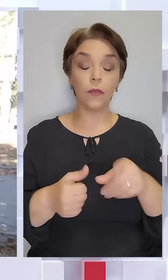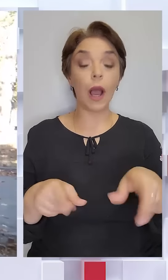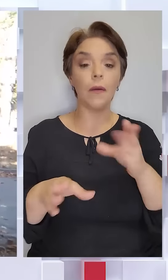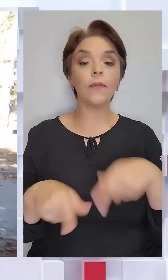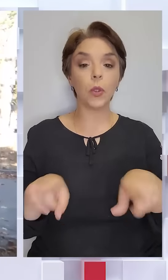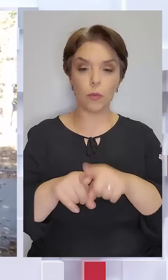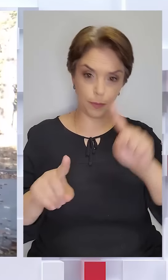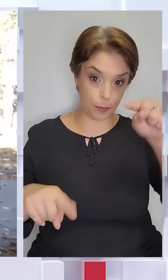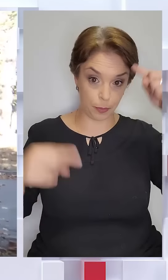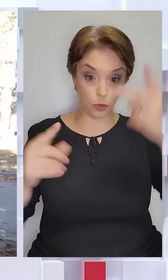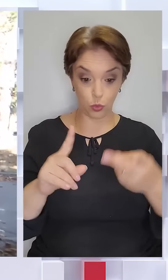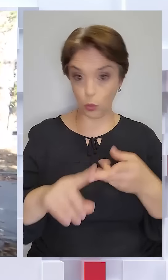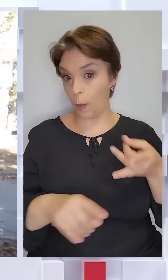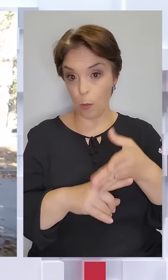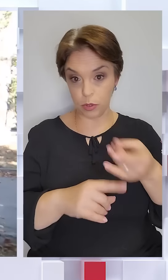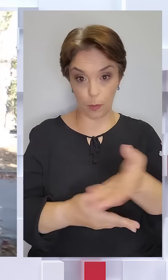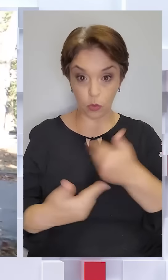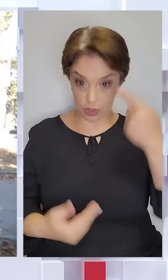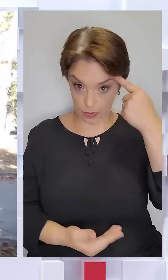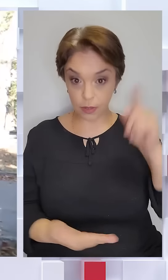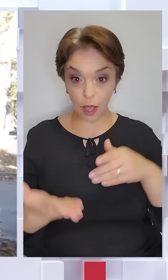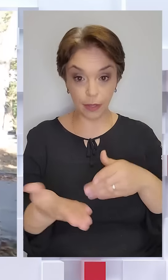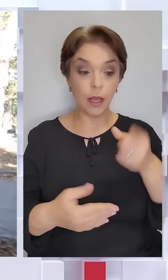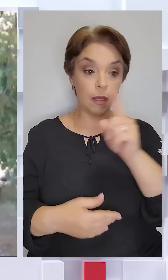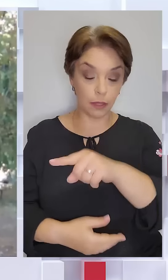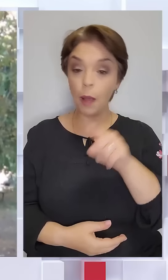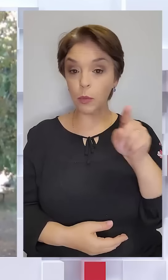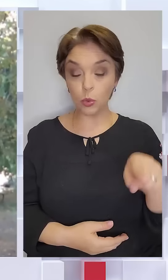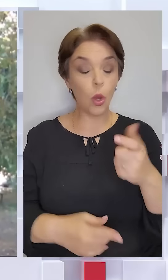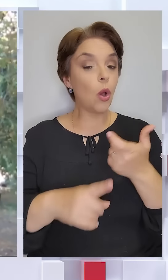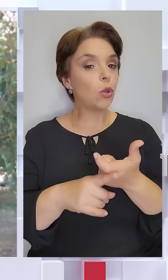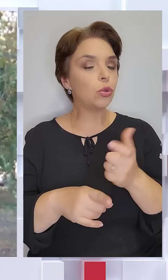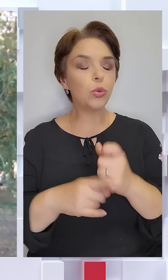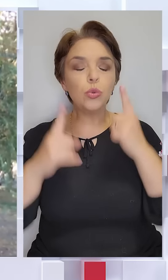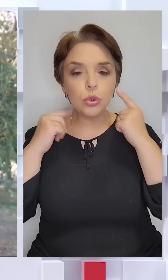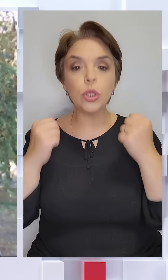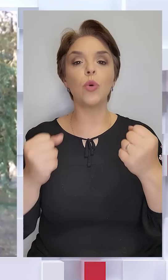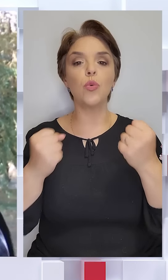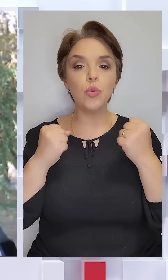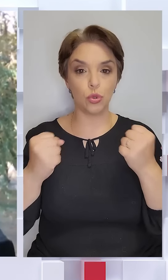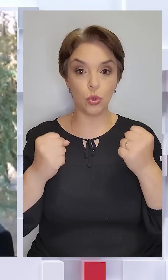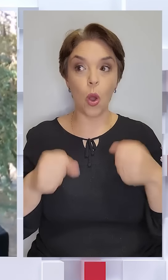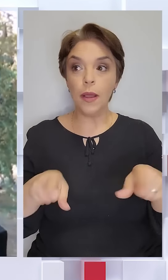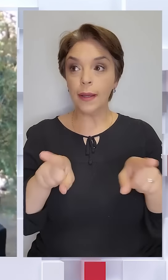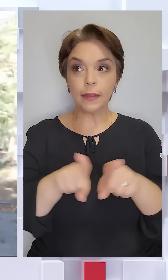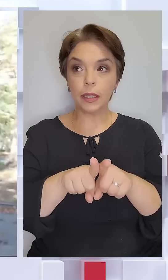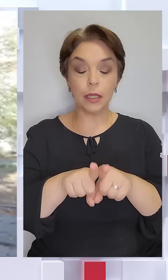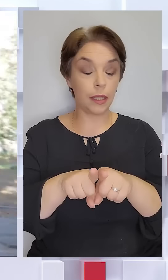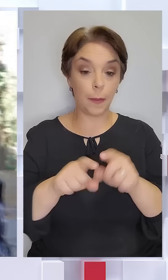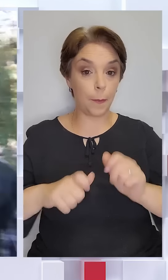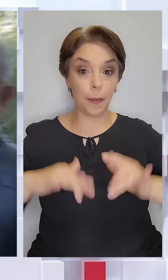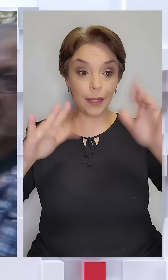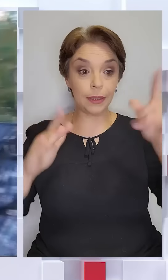істерическому. Це ж вже другий постріл по нас, ви знаєте, там і тут. Дуже гучно, дуже. І такий пиль.